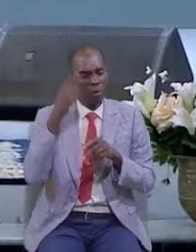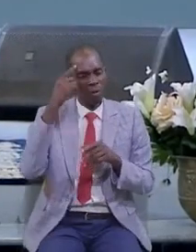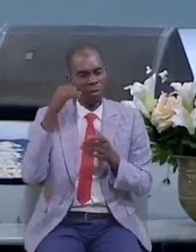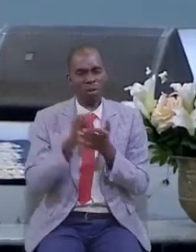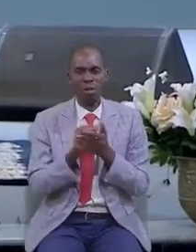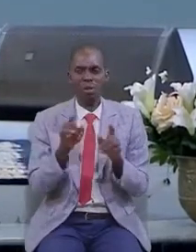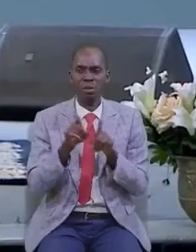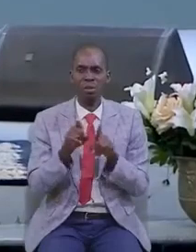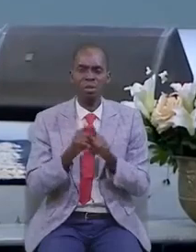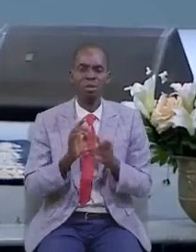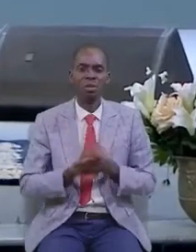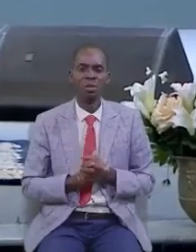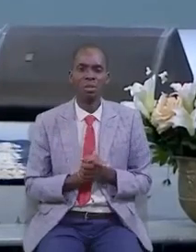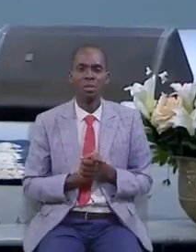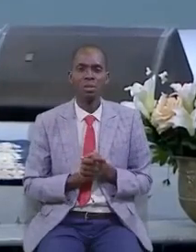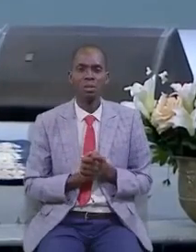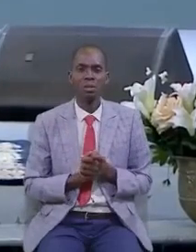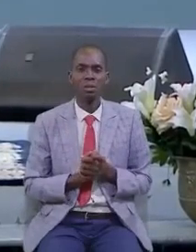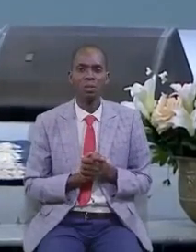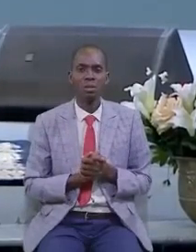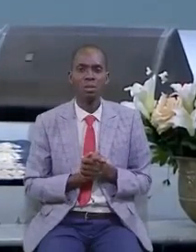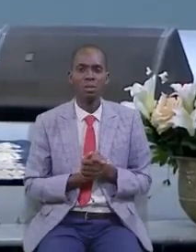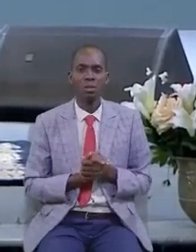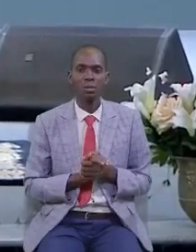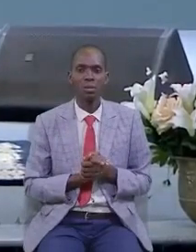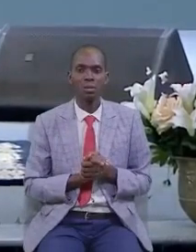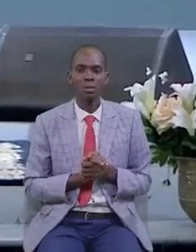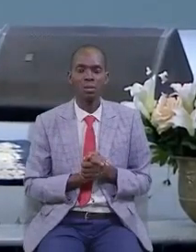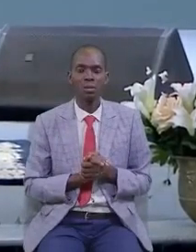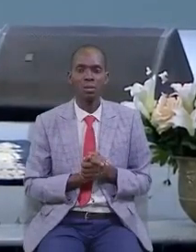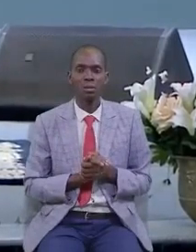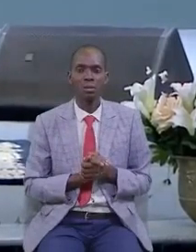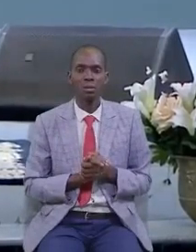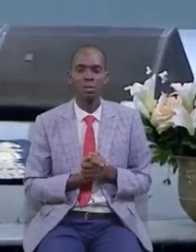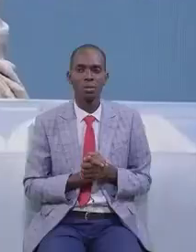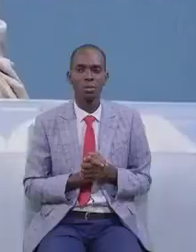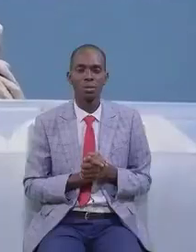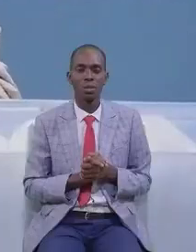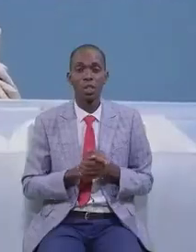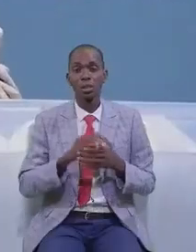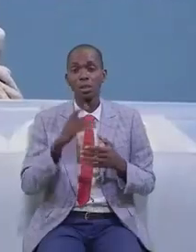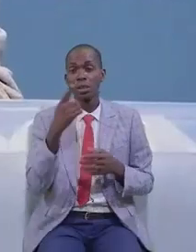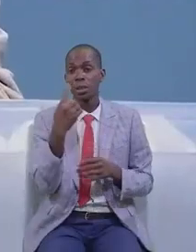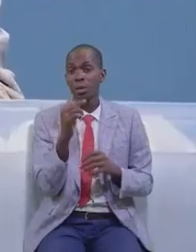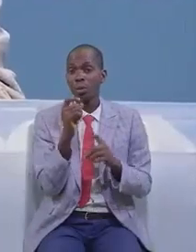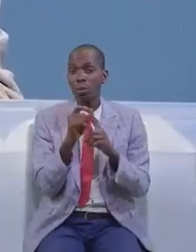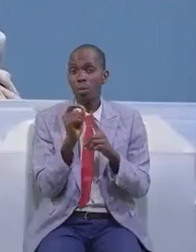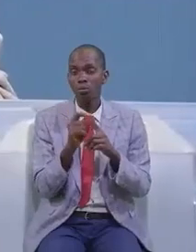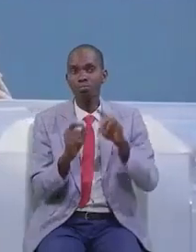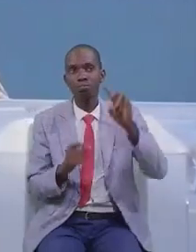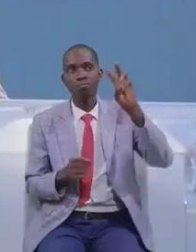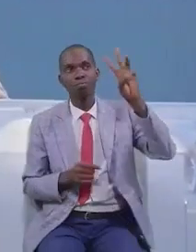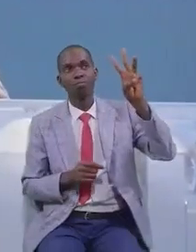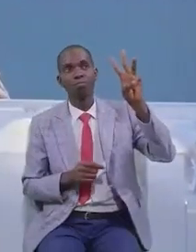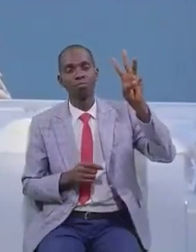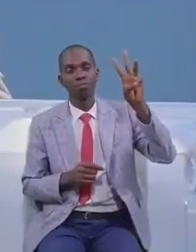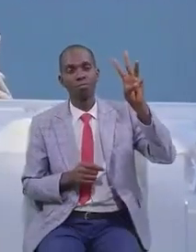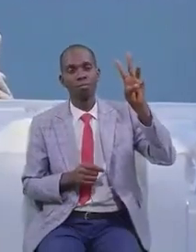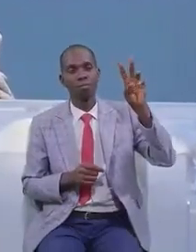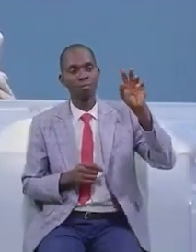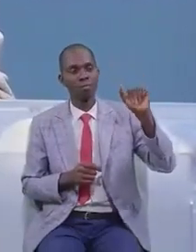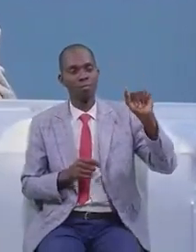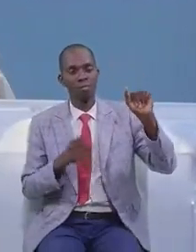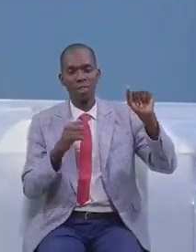యొక్క చర్యల ద్వారా నా జీవితాన్ని నడిపిస్తున్నప్పుడు ఆ కార్యాలను నేను గమనించుకోవాలి. The word, వాక్కులు, the